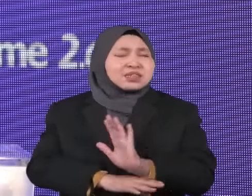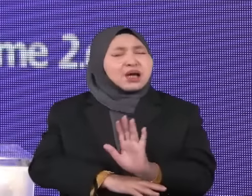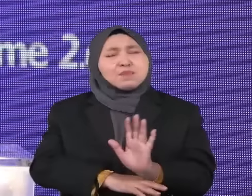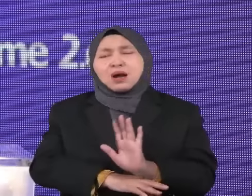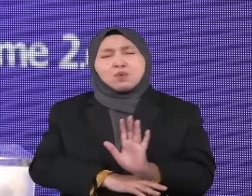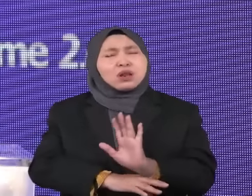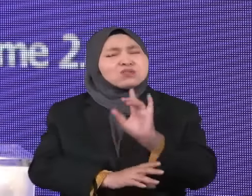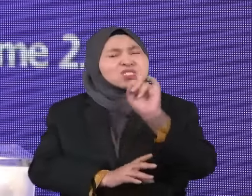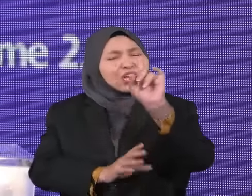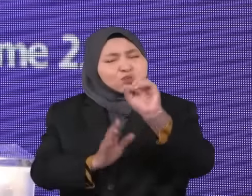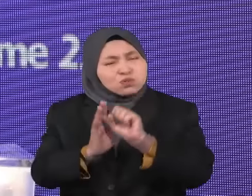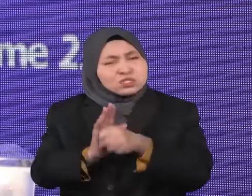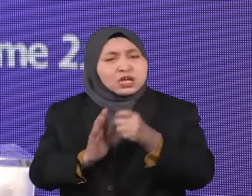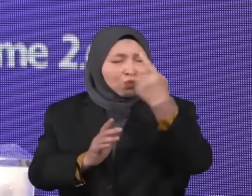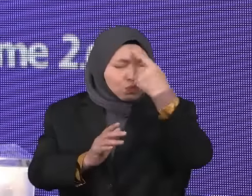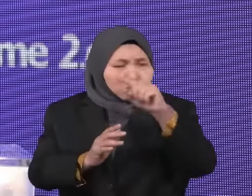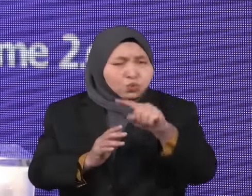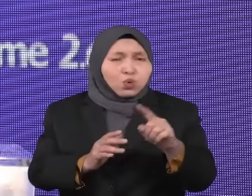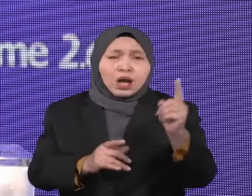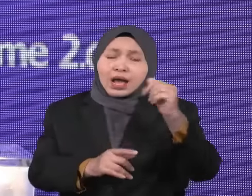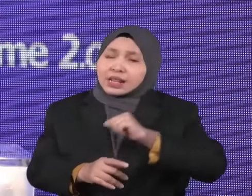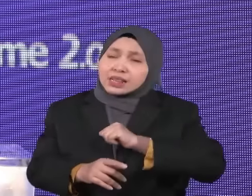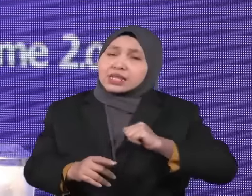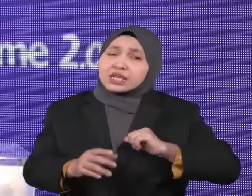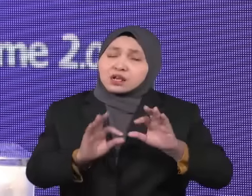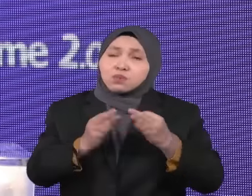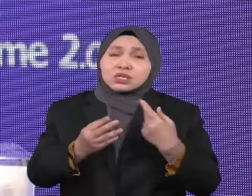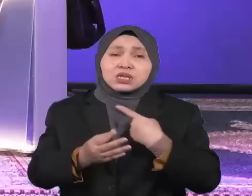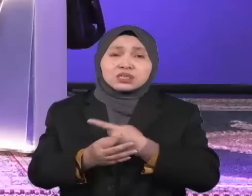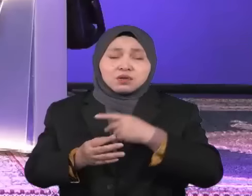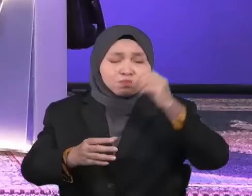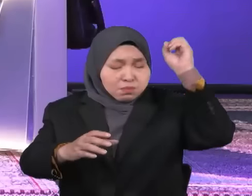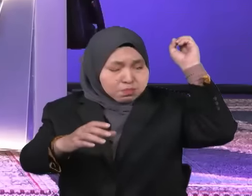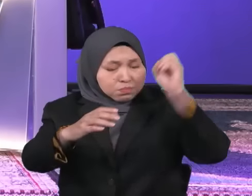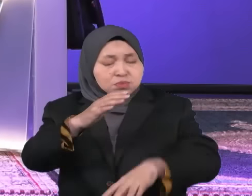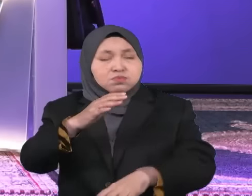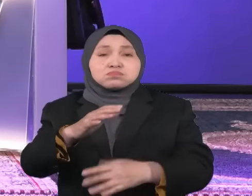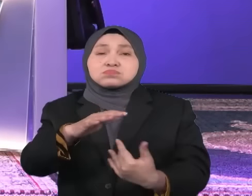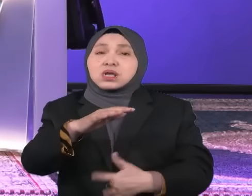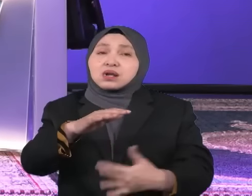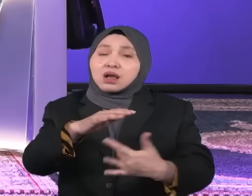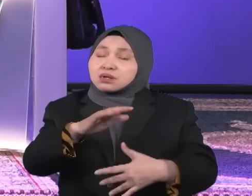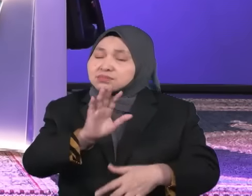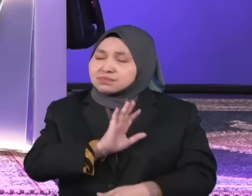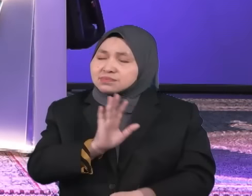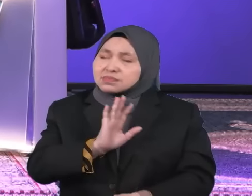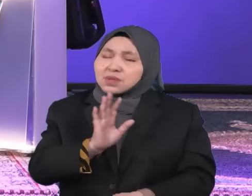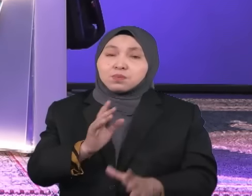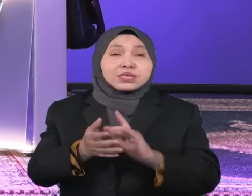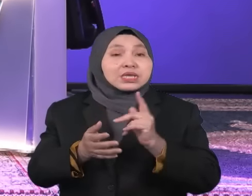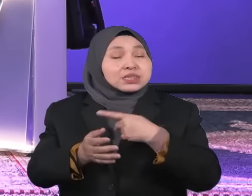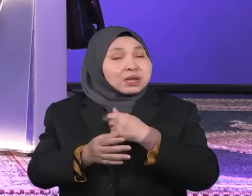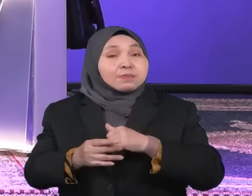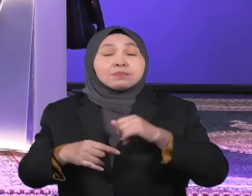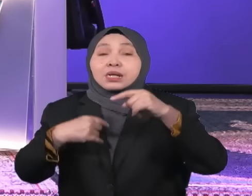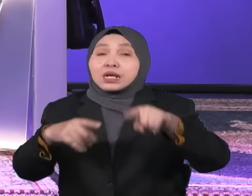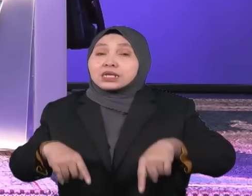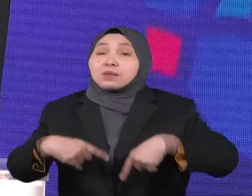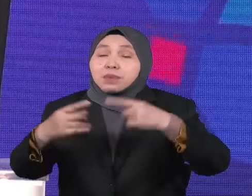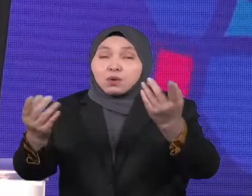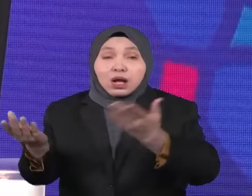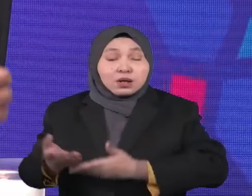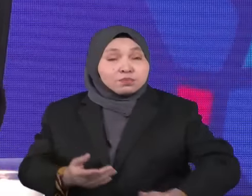walaupun satu saat untuk ahli keluarga kita dijerumuskan ke dalam azab neraka, Ustaz. Ya, lebih kurang kalau katakan kita pergi bawa keluarga